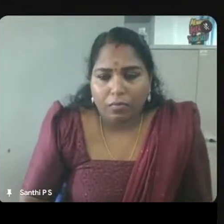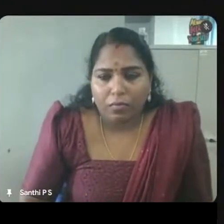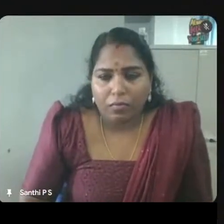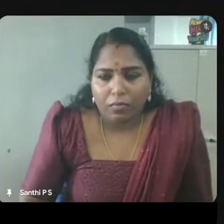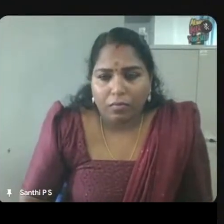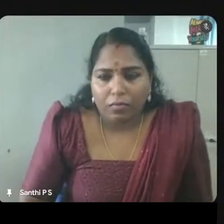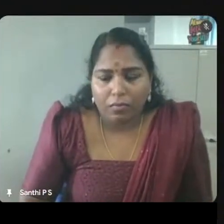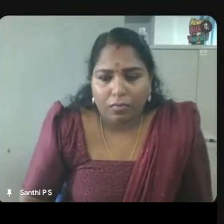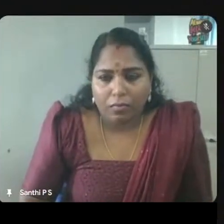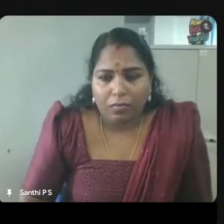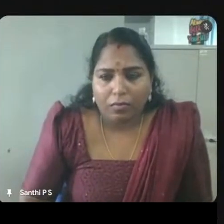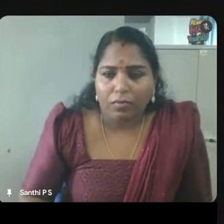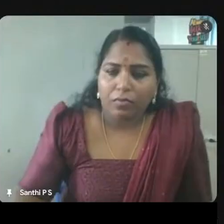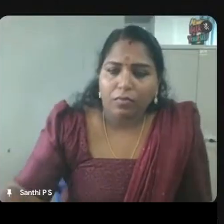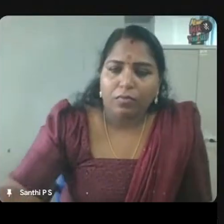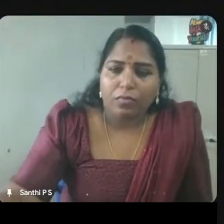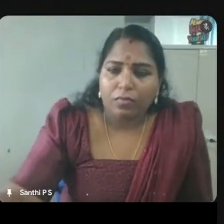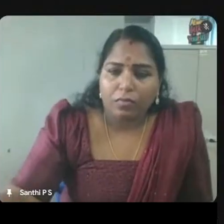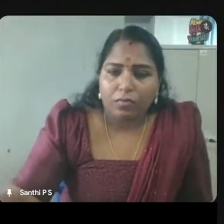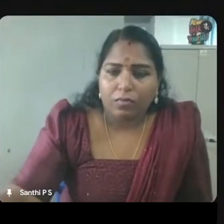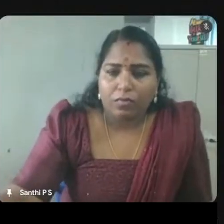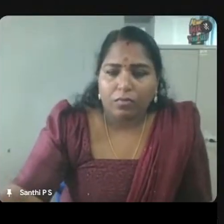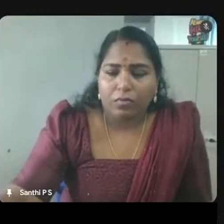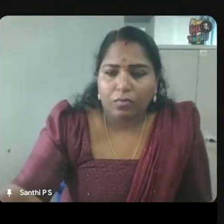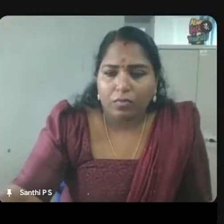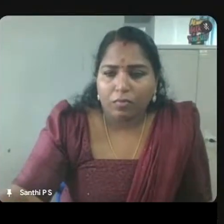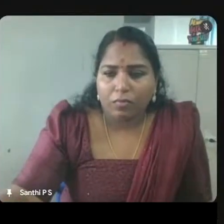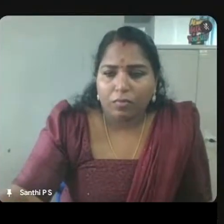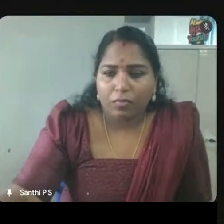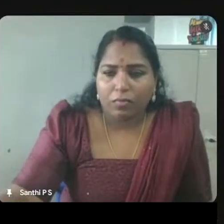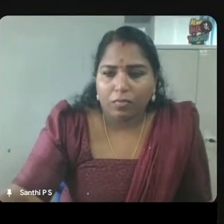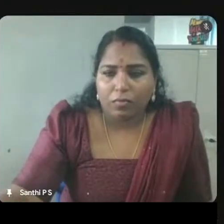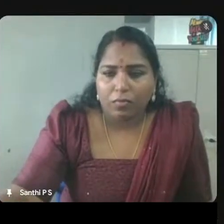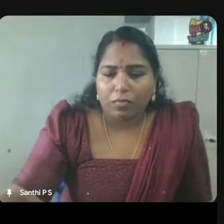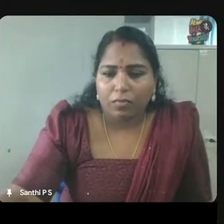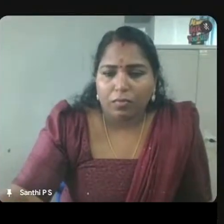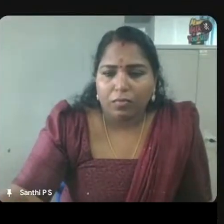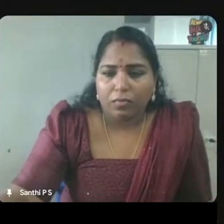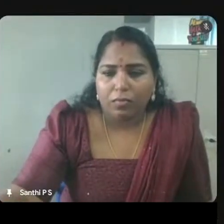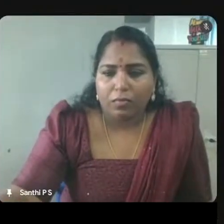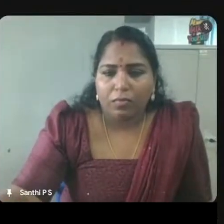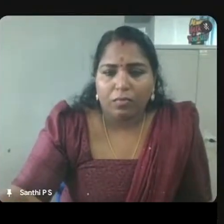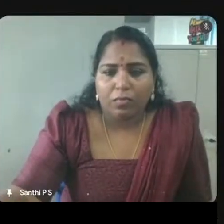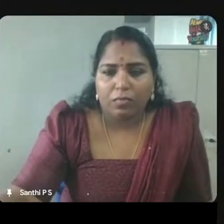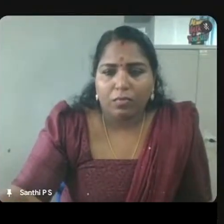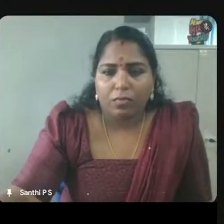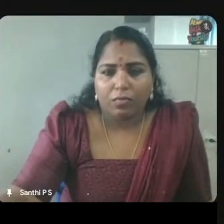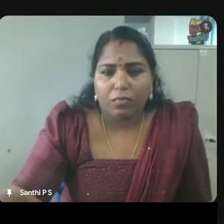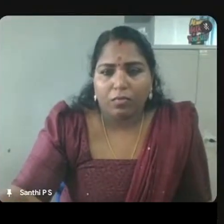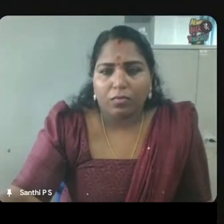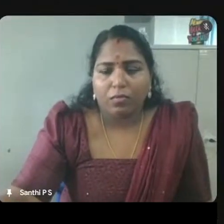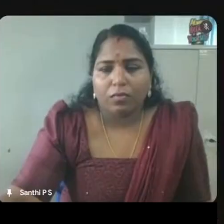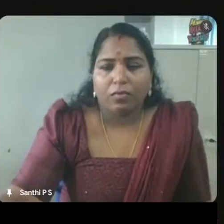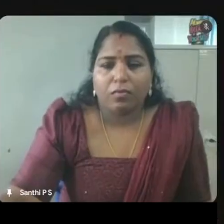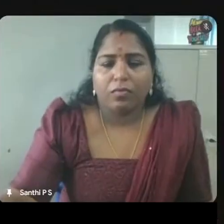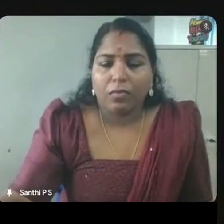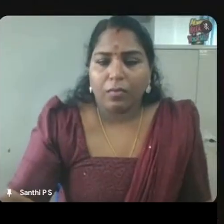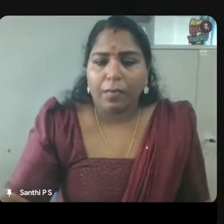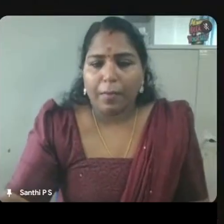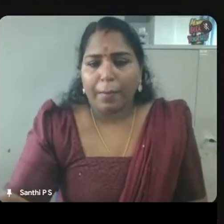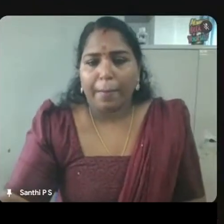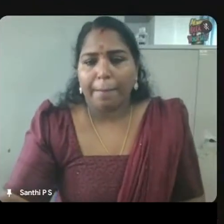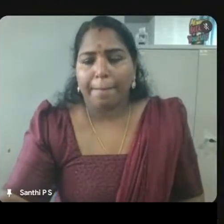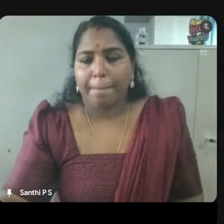ഹലോ മാം, ഒരു ചോദ്യം. യെസ് സർ. അതായത് നമ്മൾ കണ്ണിൽ എന്തെങ്കിലും പൊടി അങ്ങനെയൊക്കെ വീഴുമ്പോൾ പണ്ട് കാലങ്ങളിലൊക്കെ മുലപ്പാൽ ഒഴിക്കുക എന്ന്